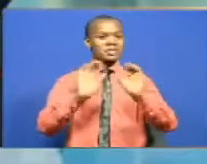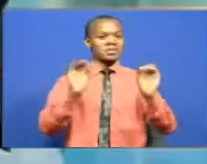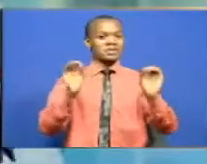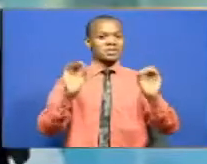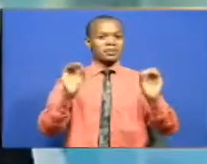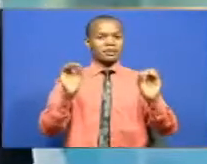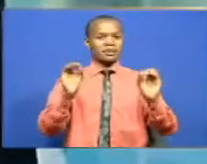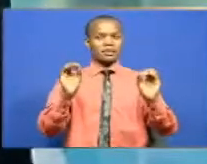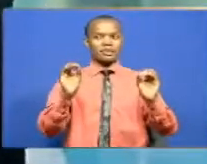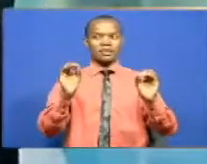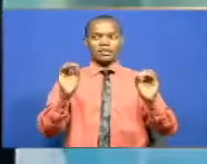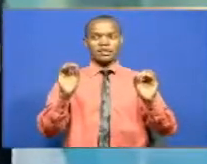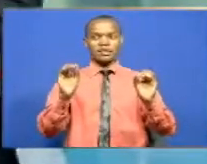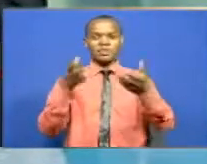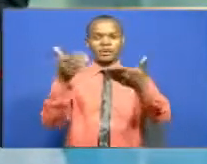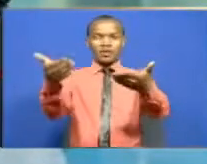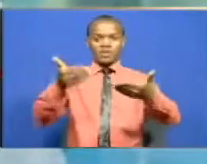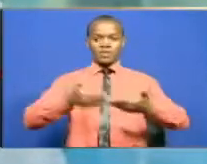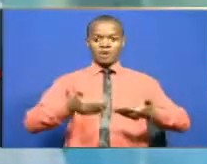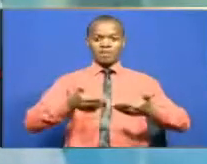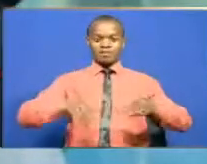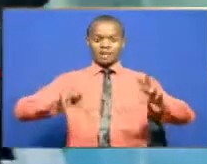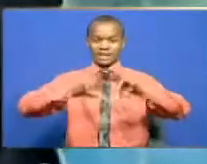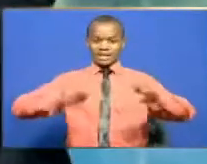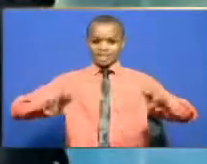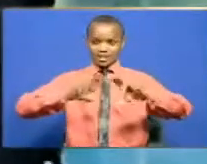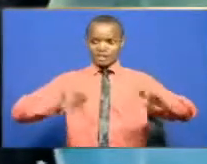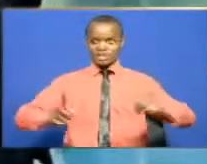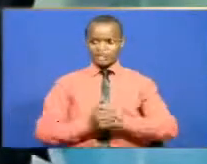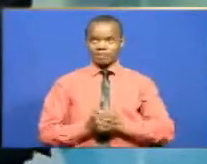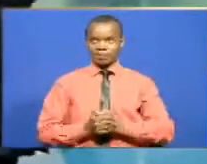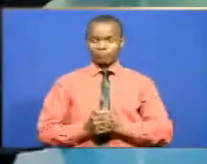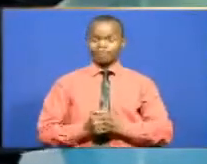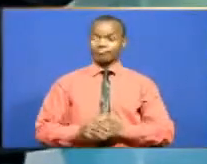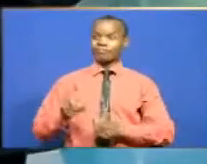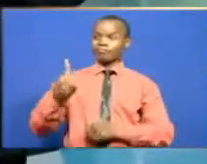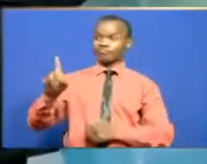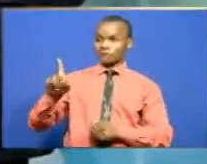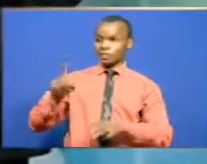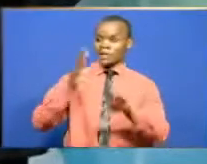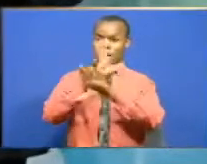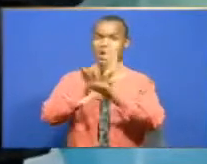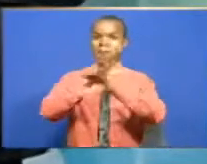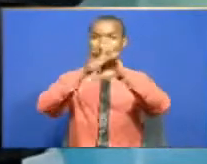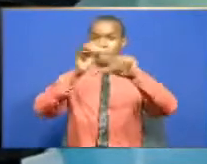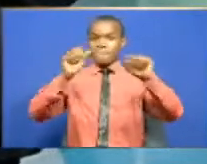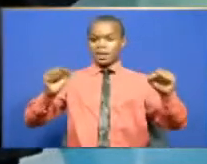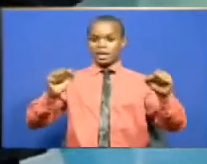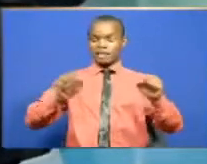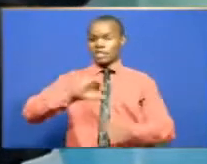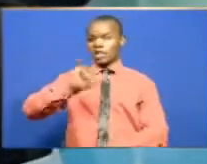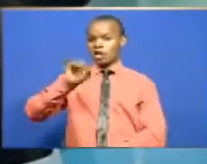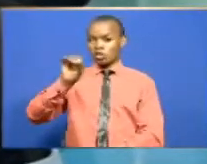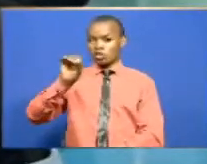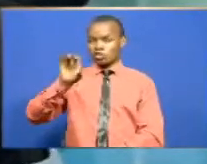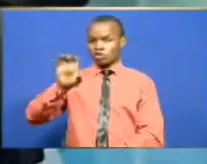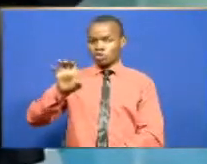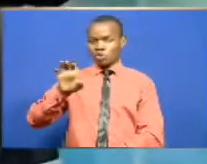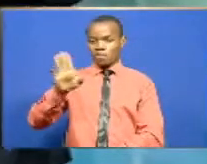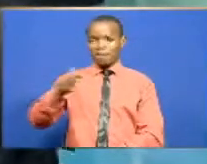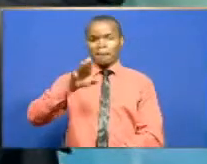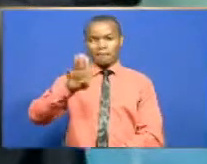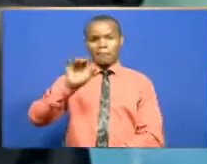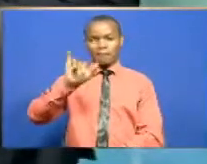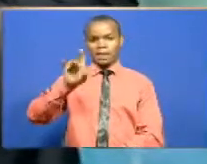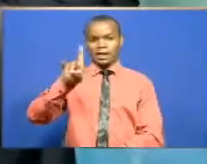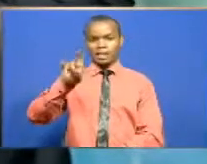Naam. Karibu katika utafiti mtazamaji na huyu hapa ni rais mteule wa Marekani Joe Biden.